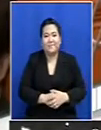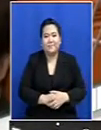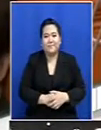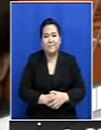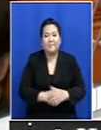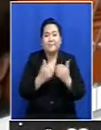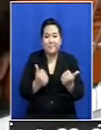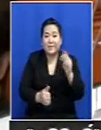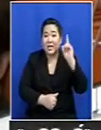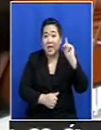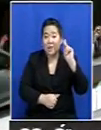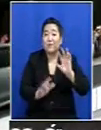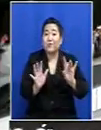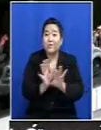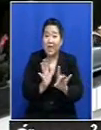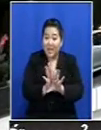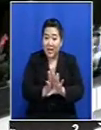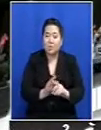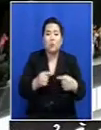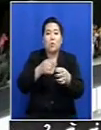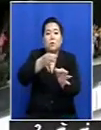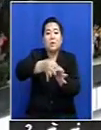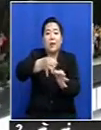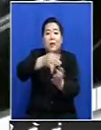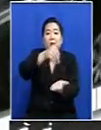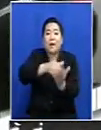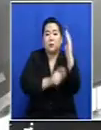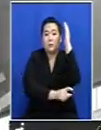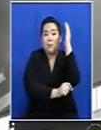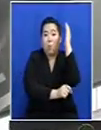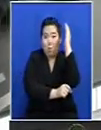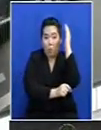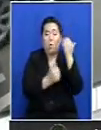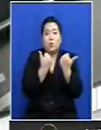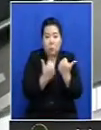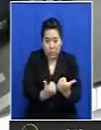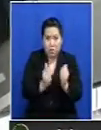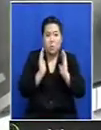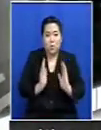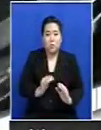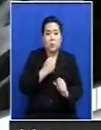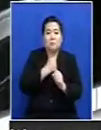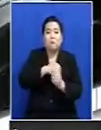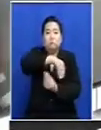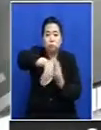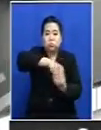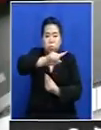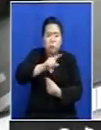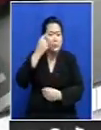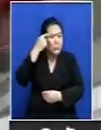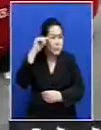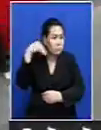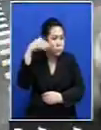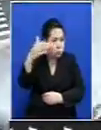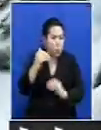คุณผู้ชมคะมาปิดท้ายกันที่ผลสำรวจของธนาคารกลางสิงคโปร์นะคะล่าสุดเปิดเผยว่านักเศรษฐศาสตร์มีการปรับลดคาดการณ์การเจริญ